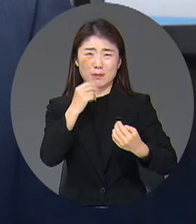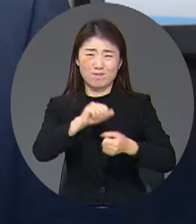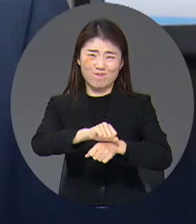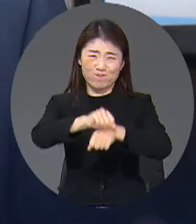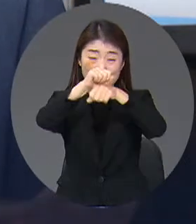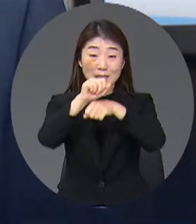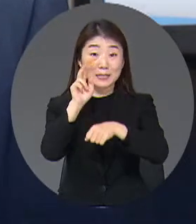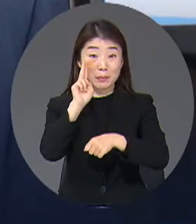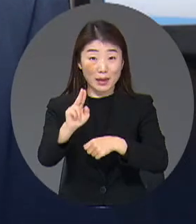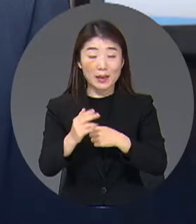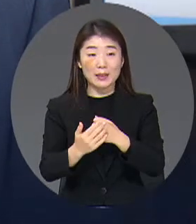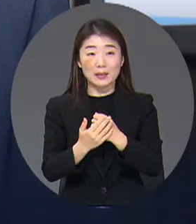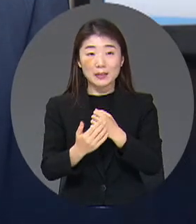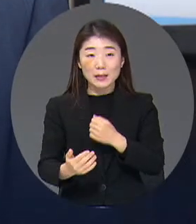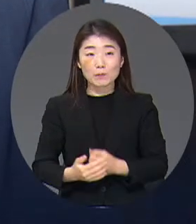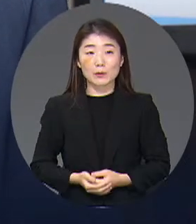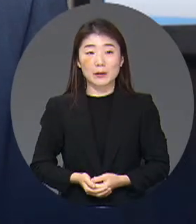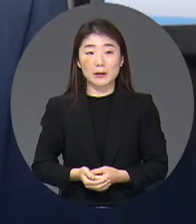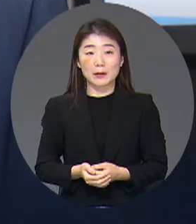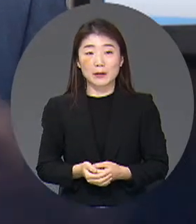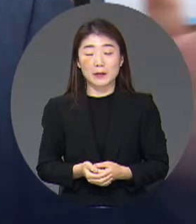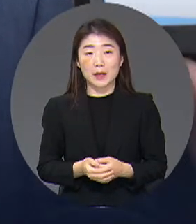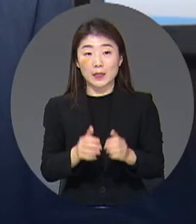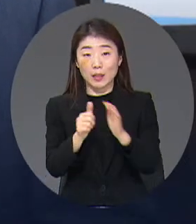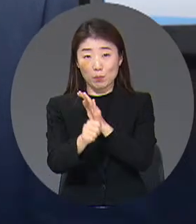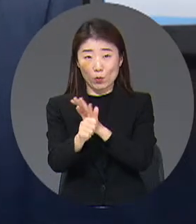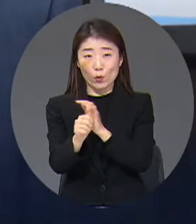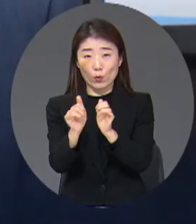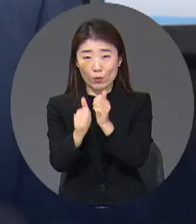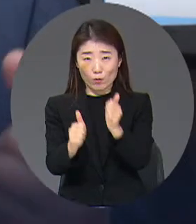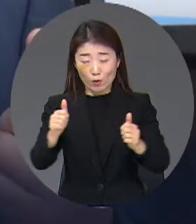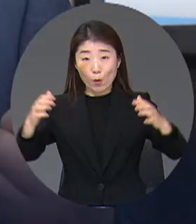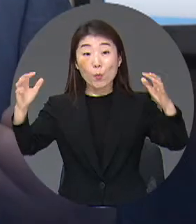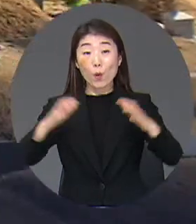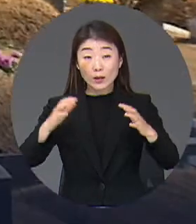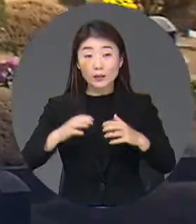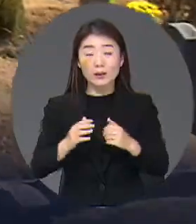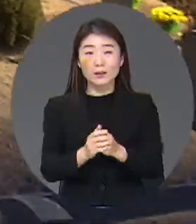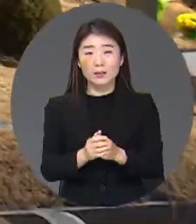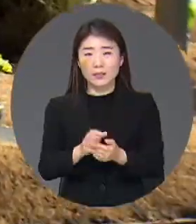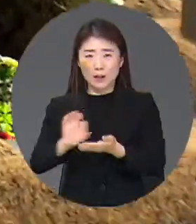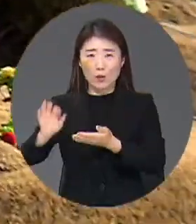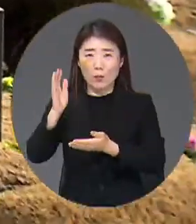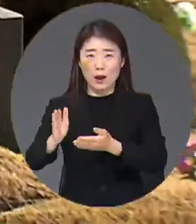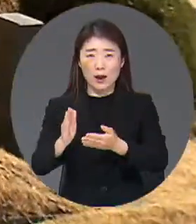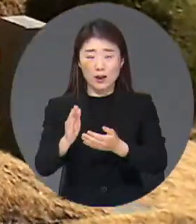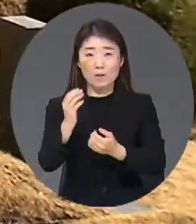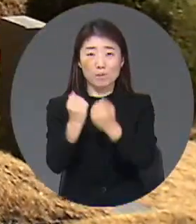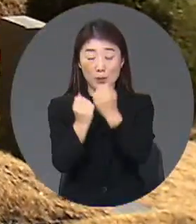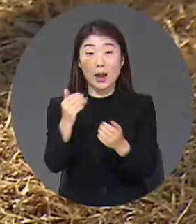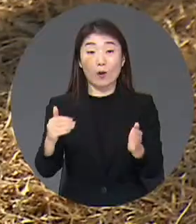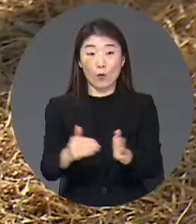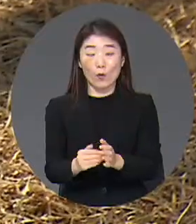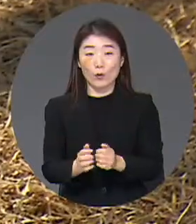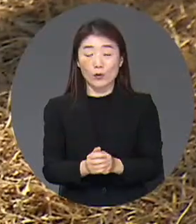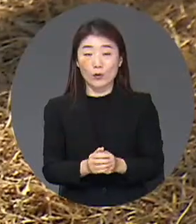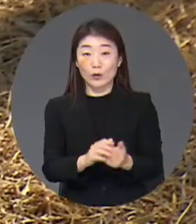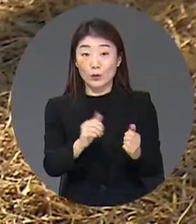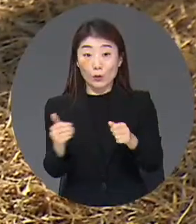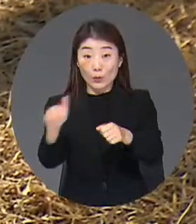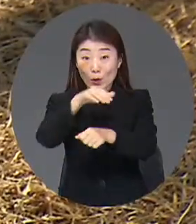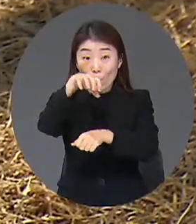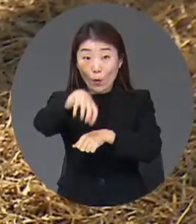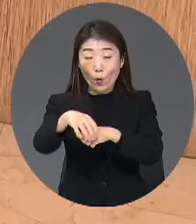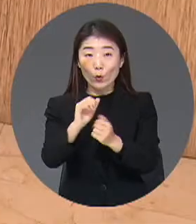우리가 그 대표자분들 모아서 쓰지 말자. 그런 사회적 협약을. 김해 씨는 공원 묘원 조화 사용